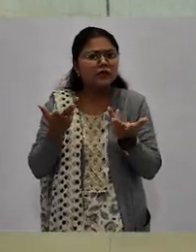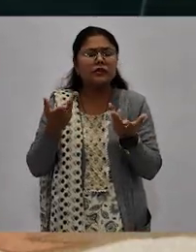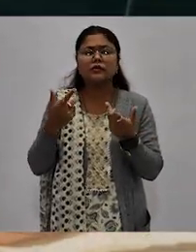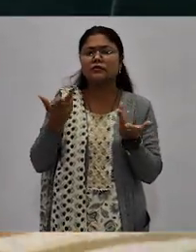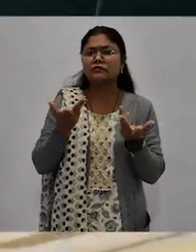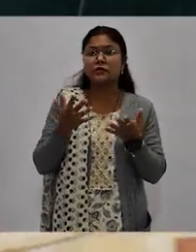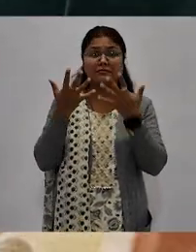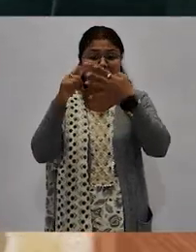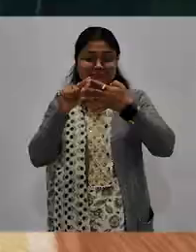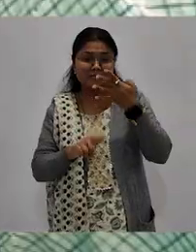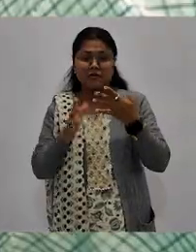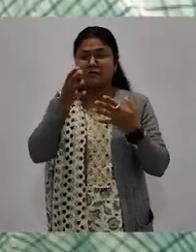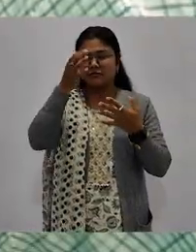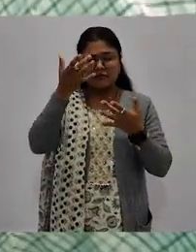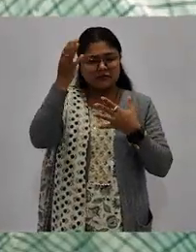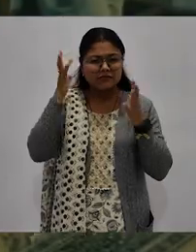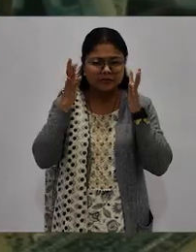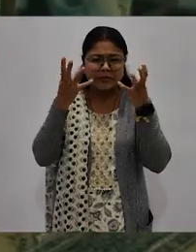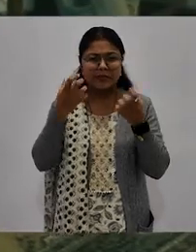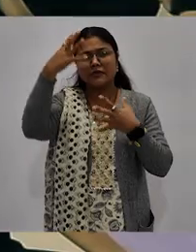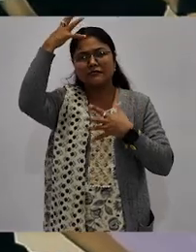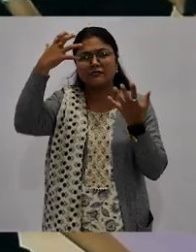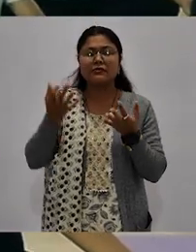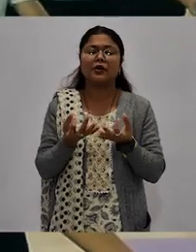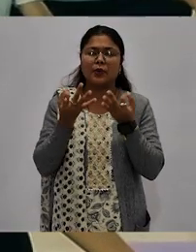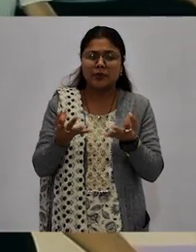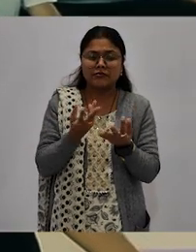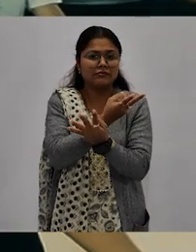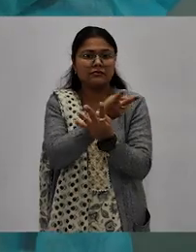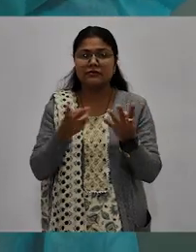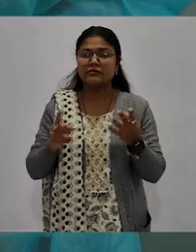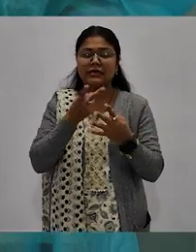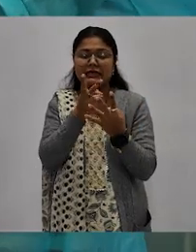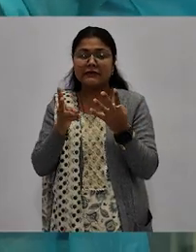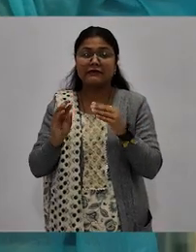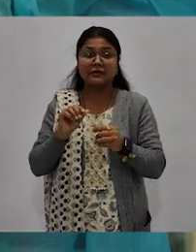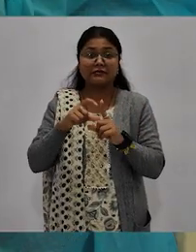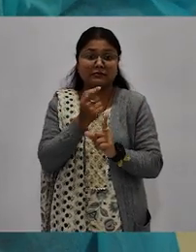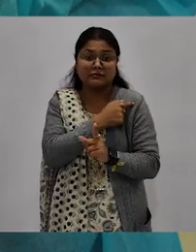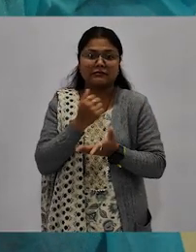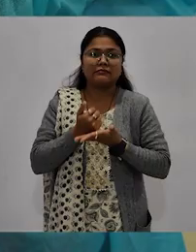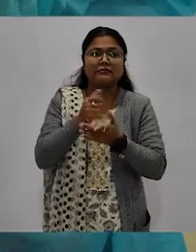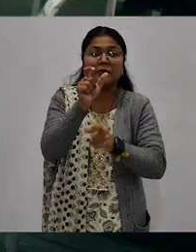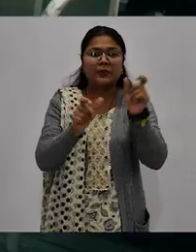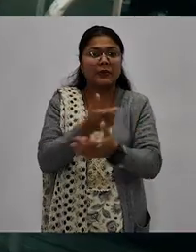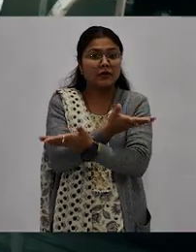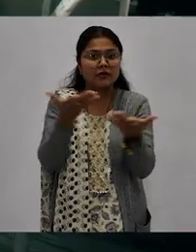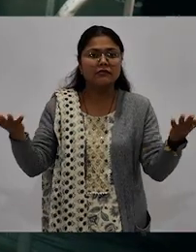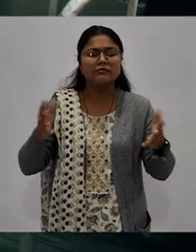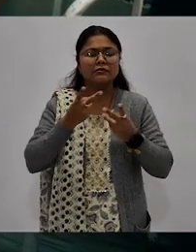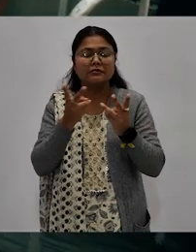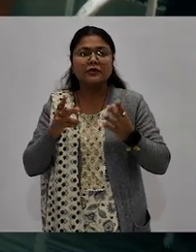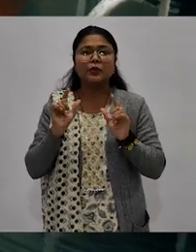ক্ষাৰসূত্ৰ, পঞ্চকৰ্ম, অগ্নিকৰ্ম, যোগ ইত্যাদি উল্লেখনীয় চিকিৎসা পদ্ধতিৰে জনগণৰ প্ৰতি